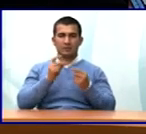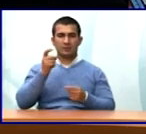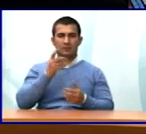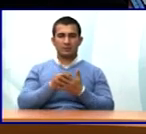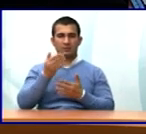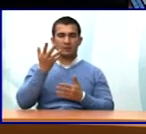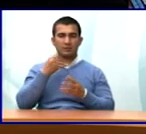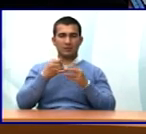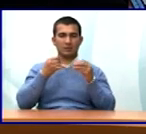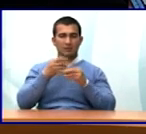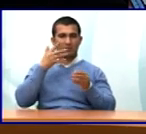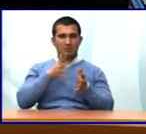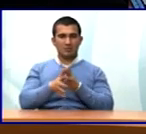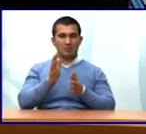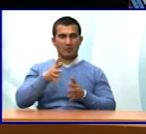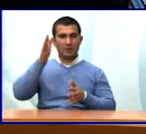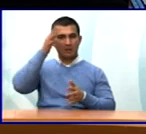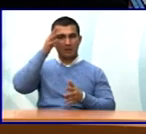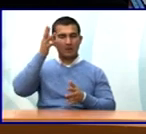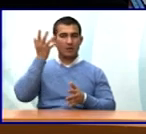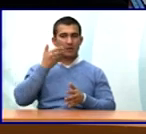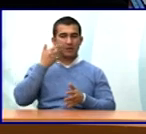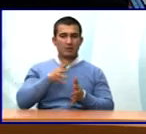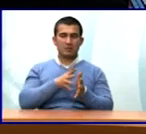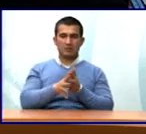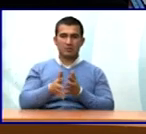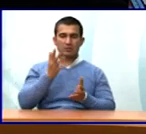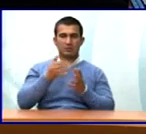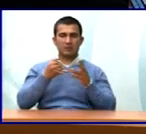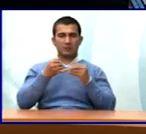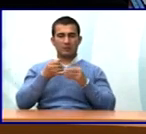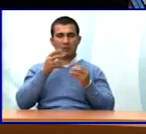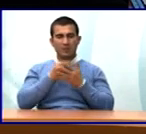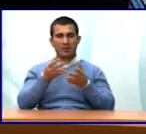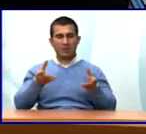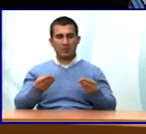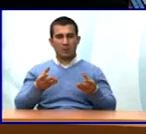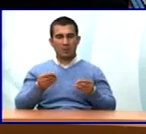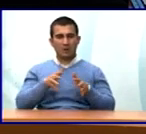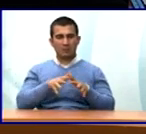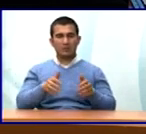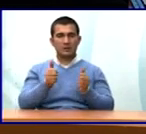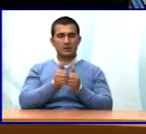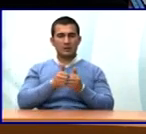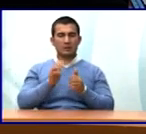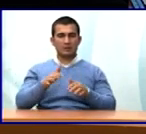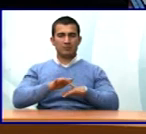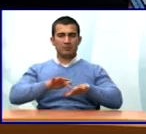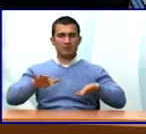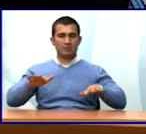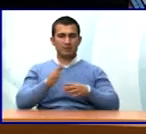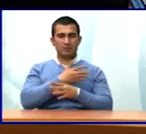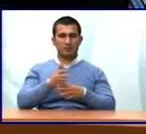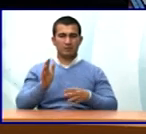tuproqqa kirganda suv ta'sir ettiriladi yoki tuproq namligi bilan birgalikda ionga ajraladi. Ana